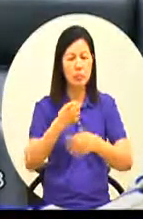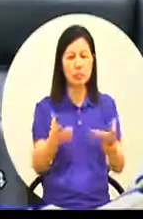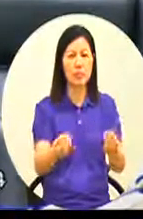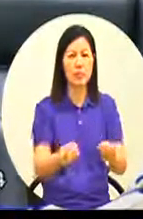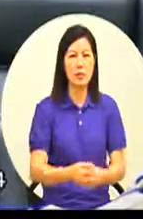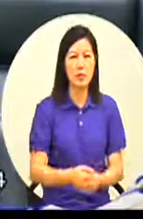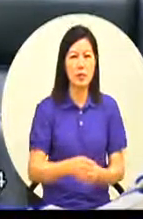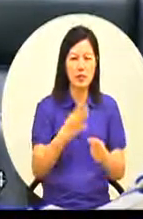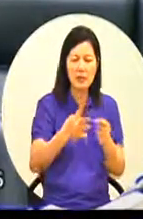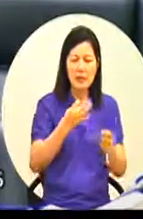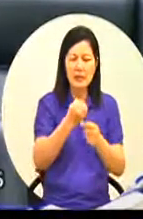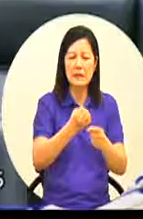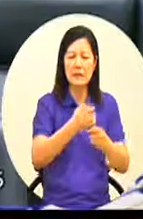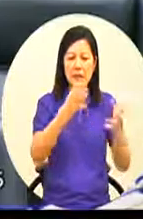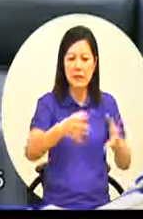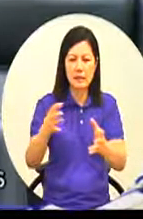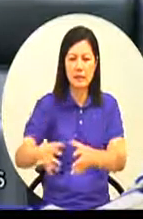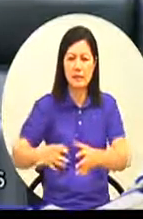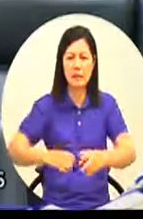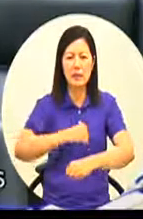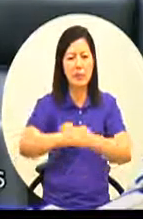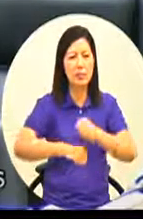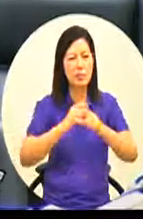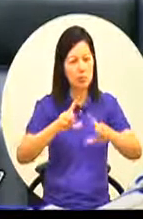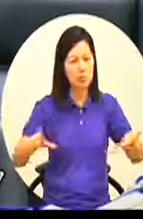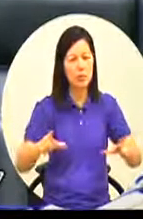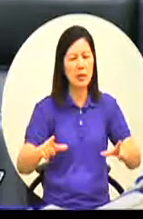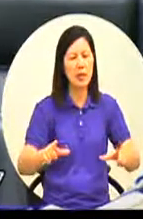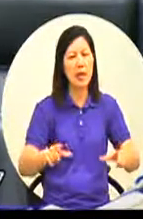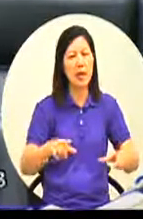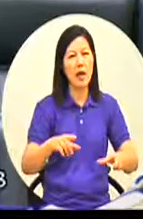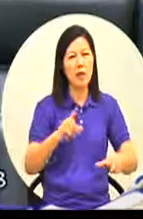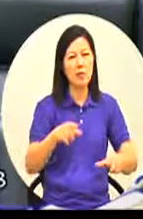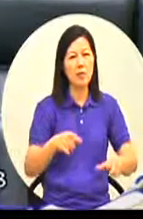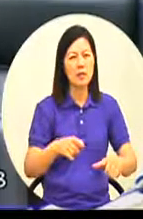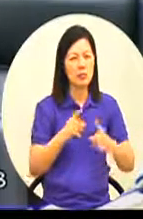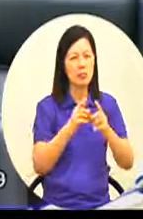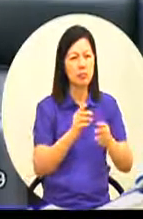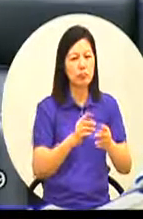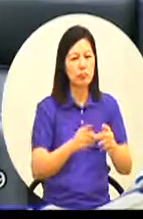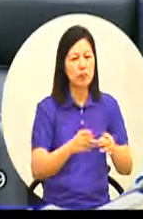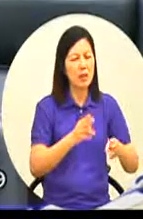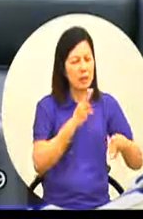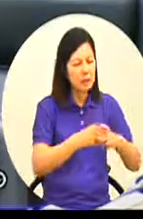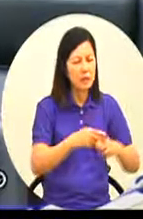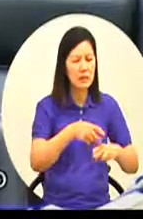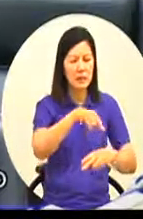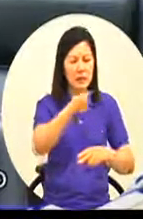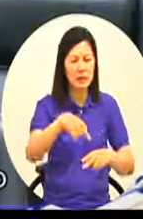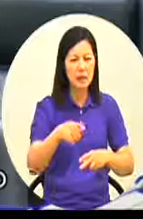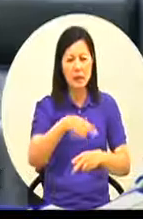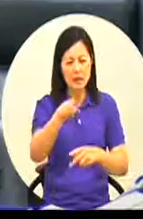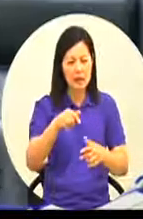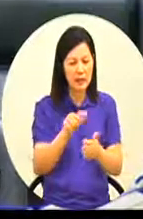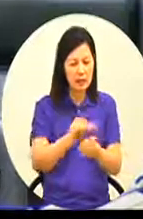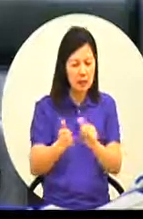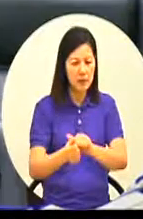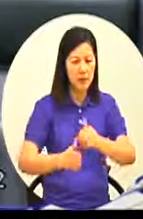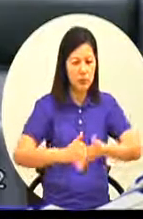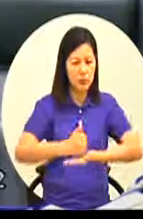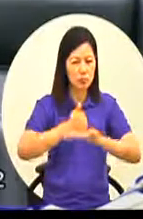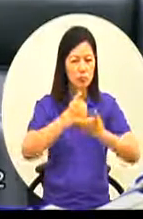年才一次的一个大型的活动啦、啊，这是难免的，因为宗教每一个人宗教信仰嘛，大家彼此互相尊重嘛，